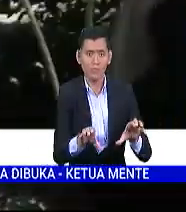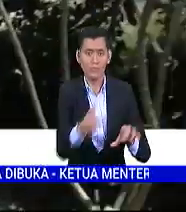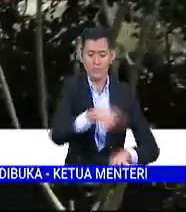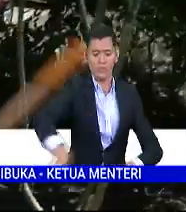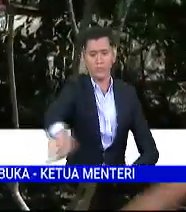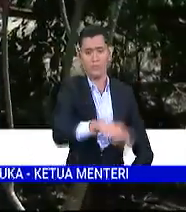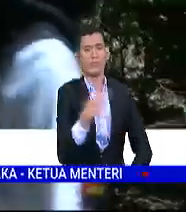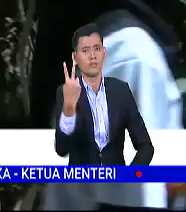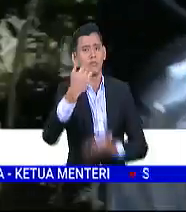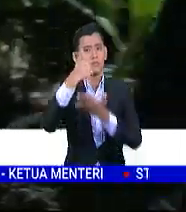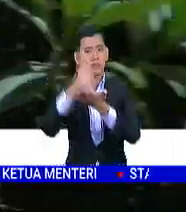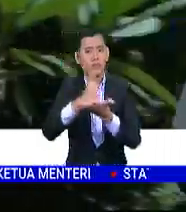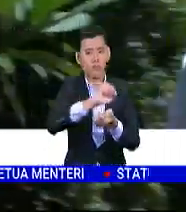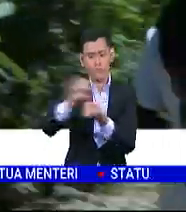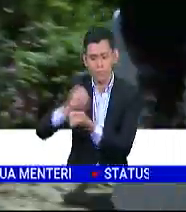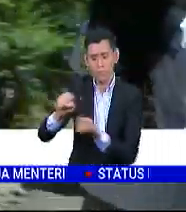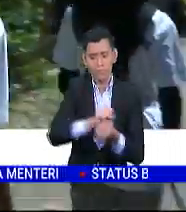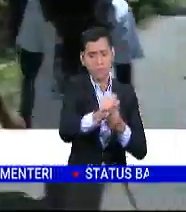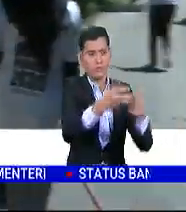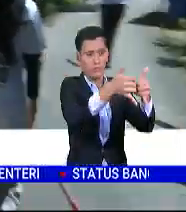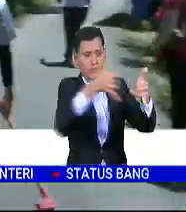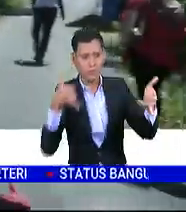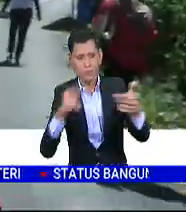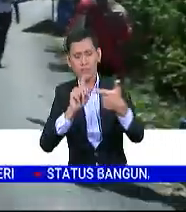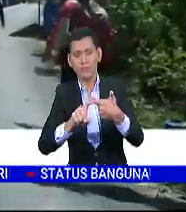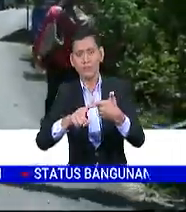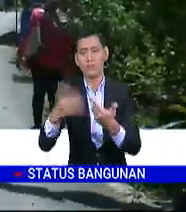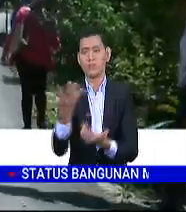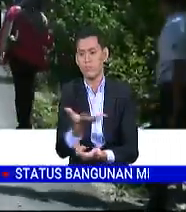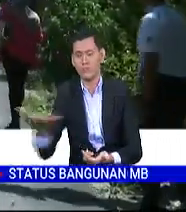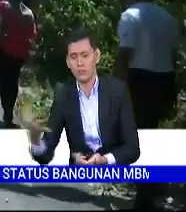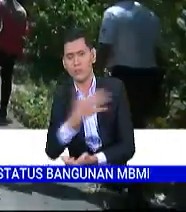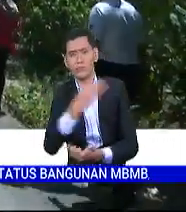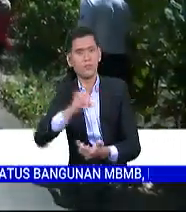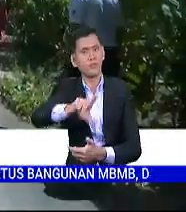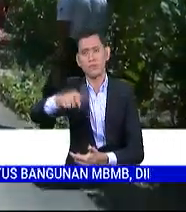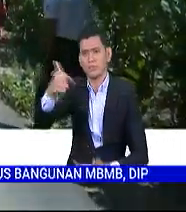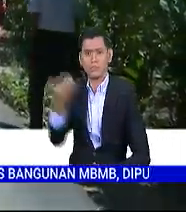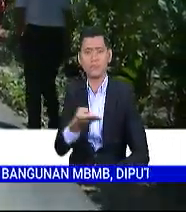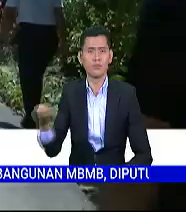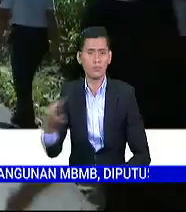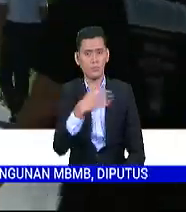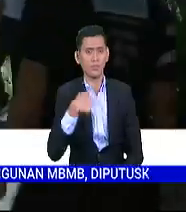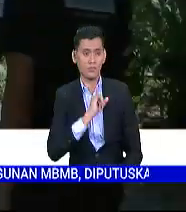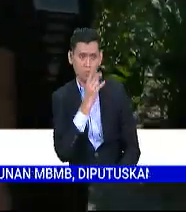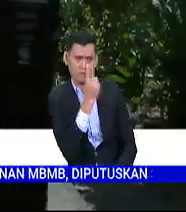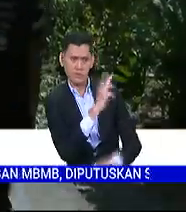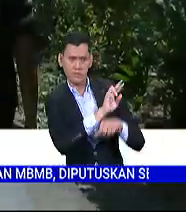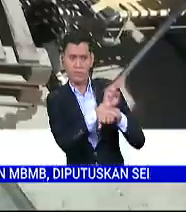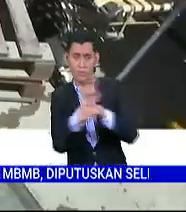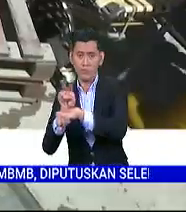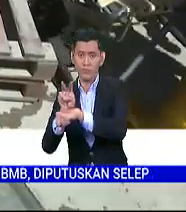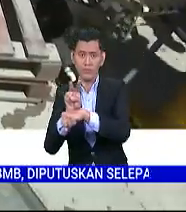membantu mencuci perabot, pinggan mangkuk dan sebagainya. Alhamdulillah, peninjauan saya di beberapa lokaliti di Sungai Berani, di Liang